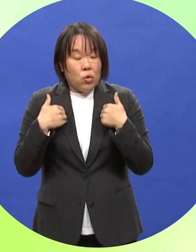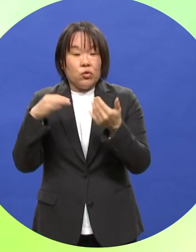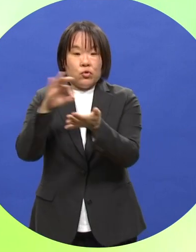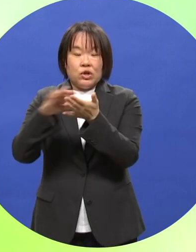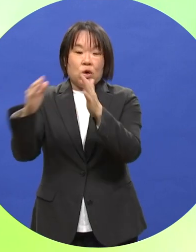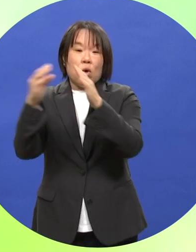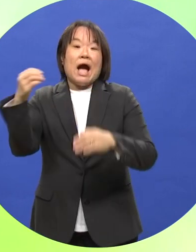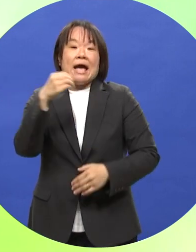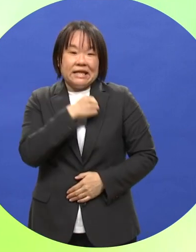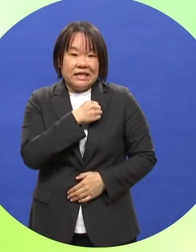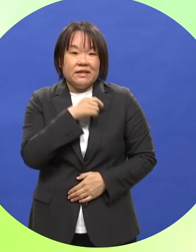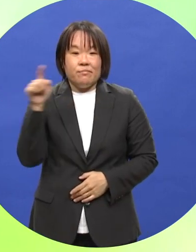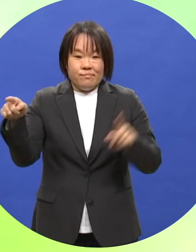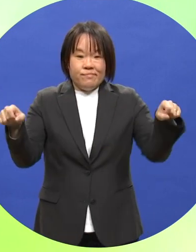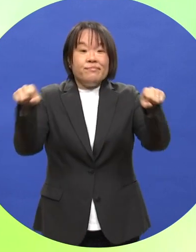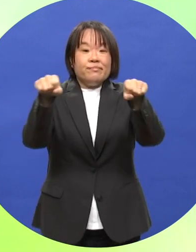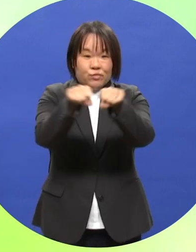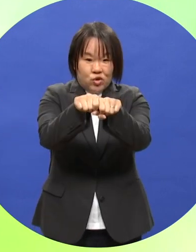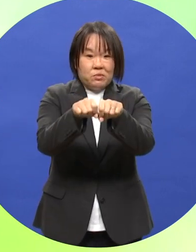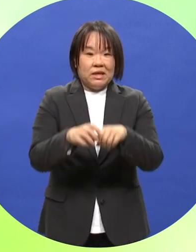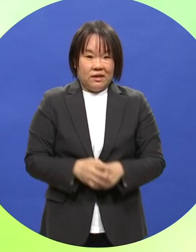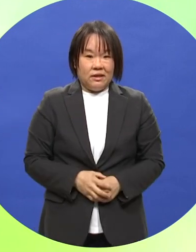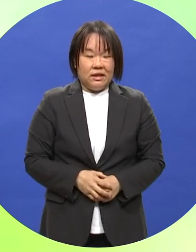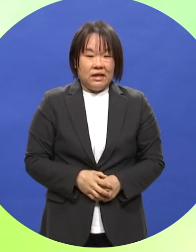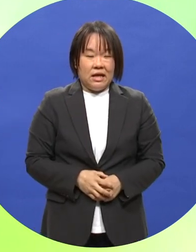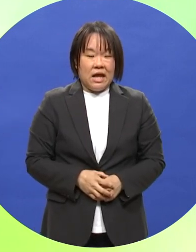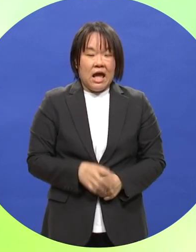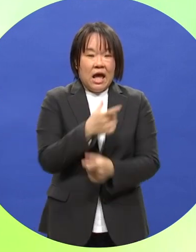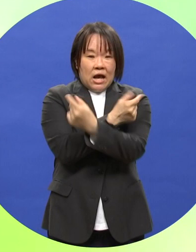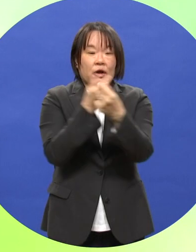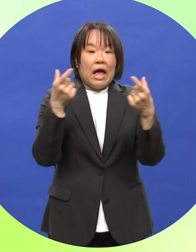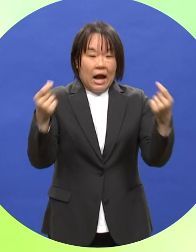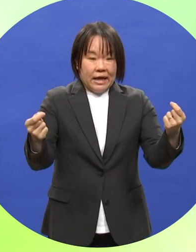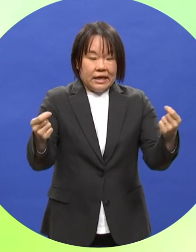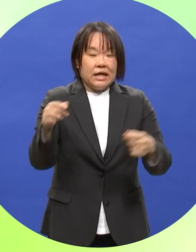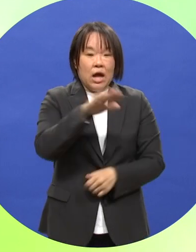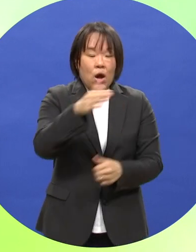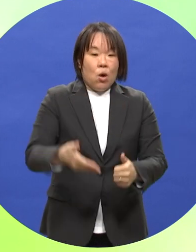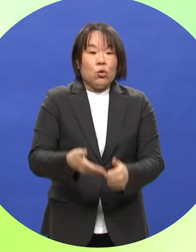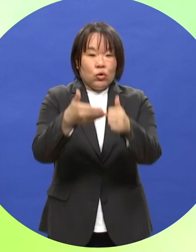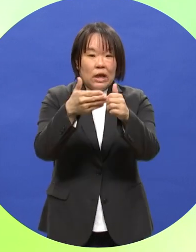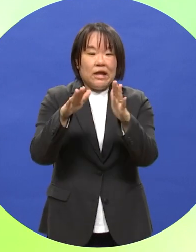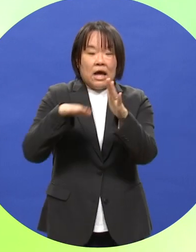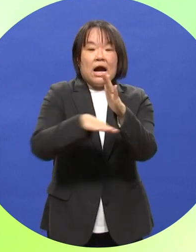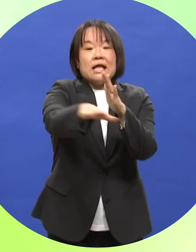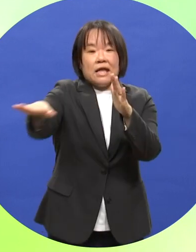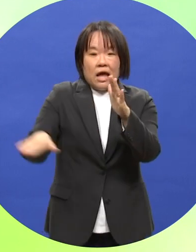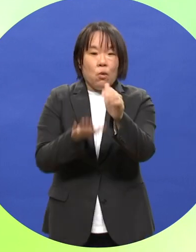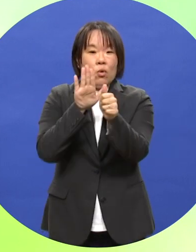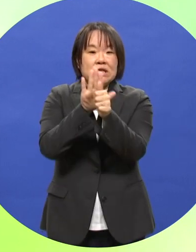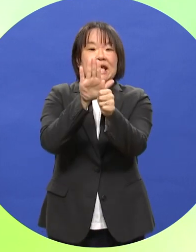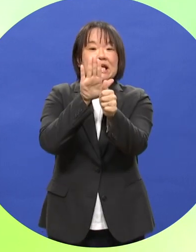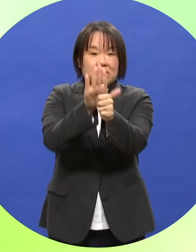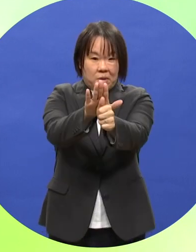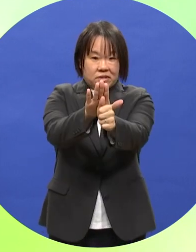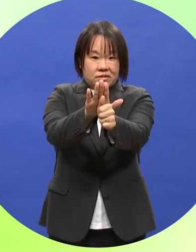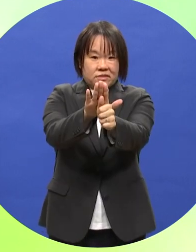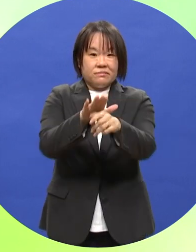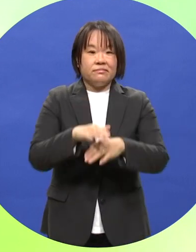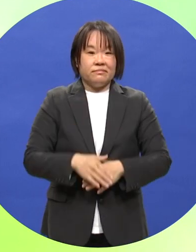とする利用会員を結び、会員同士により子育て家庭を支援する事業です